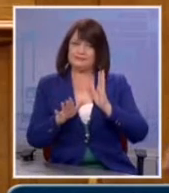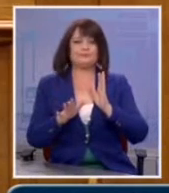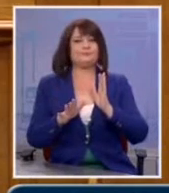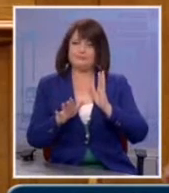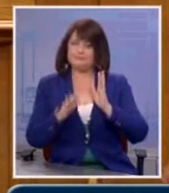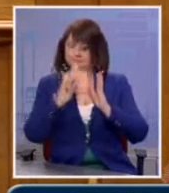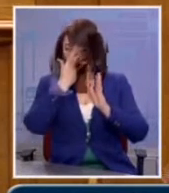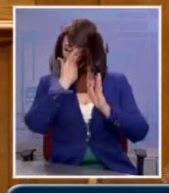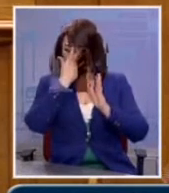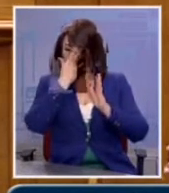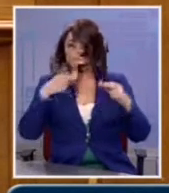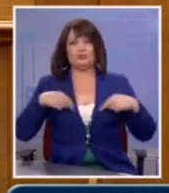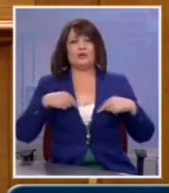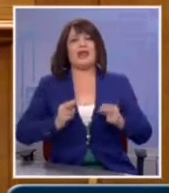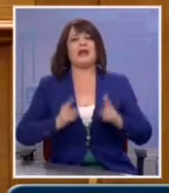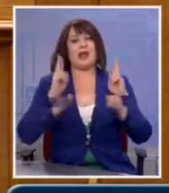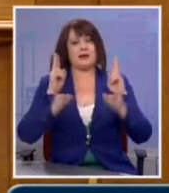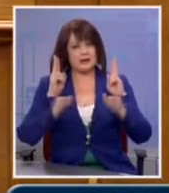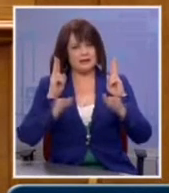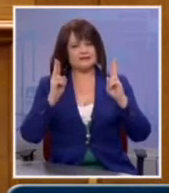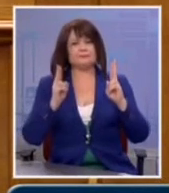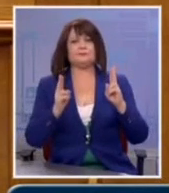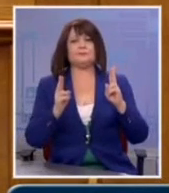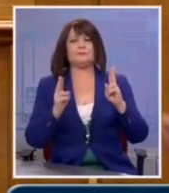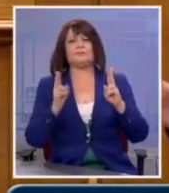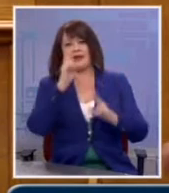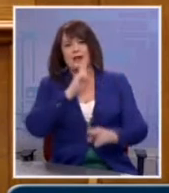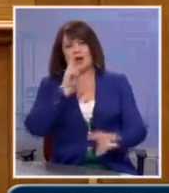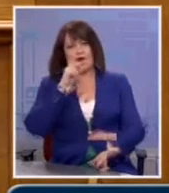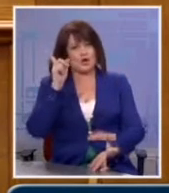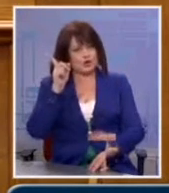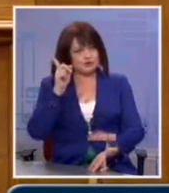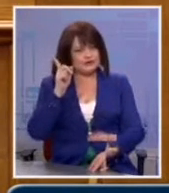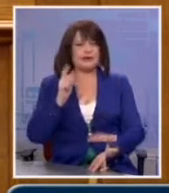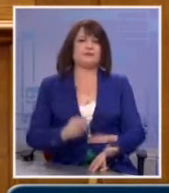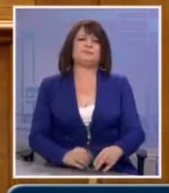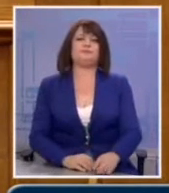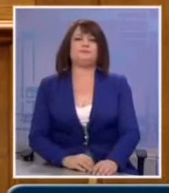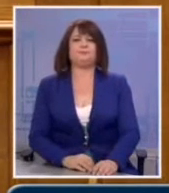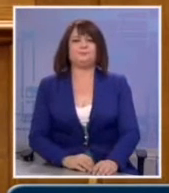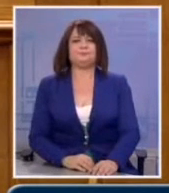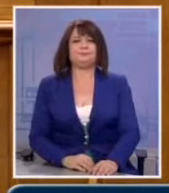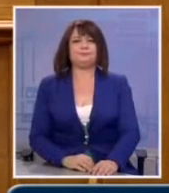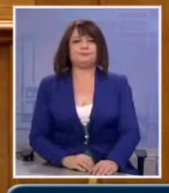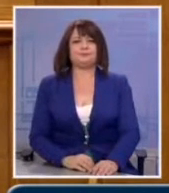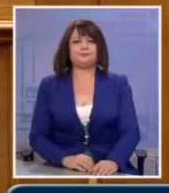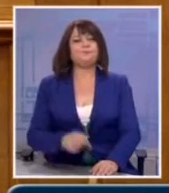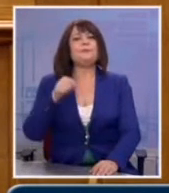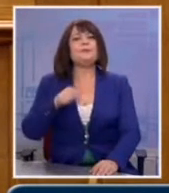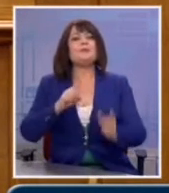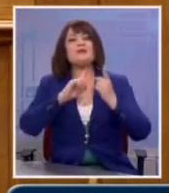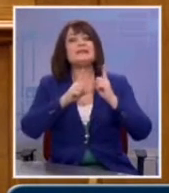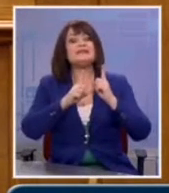το οποίο υπέγραψαν οι Υπουργοί Ενέργειας Ελλάδας και Ρώσικης Ομοσπονδίας, ταυτόχρονα με αυτό το μνημόνιο